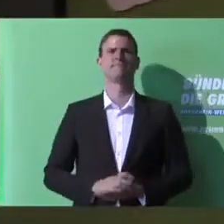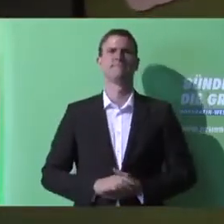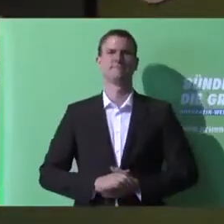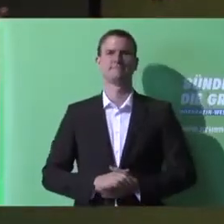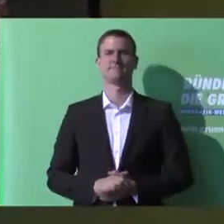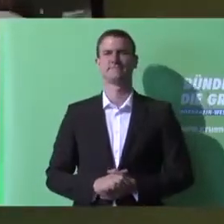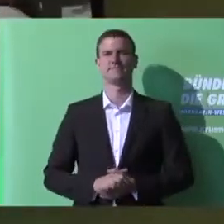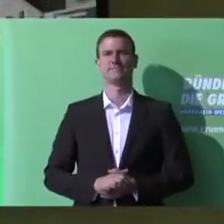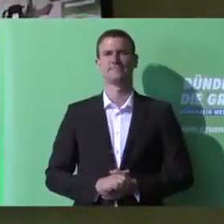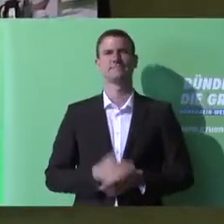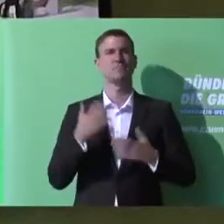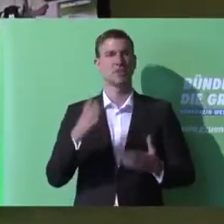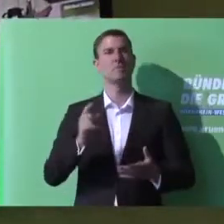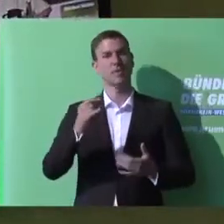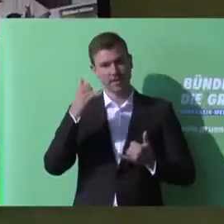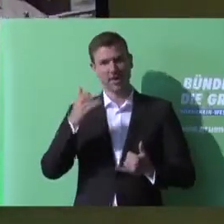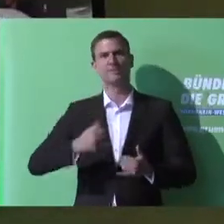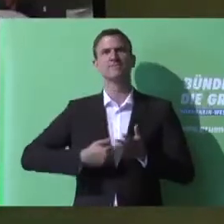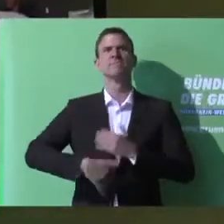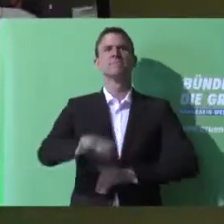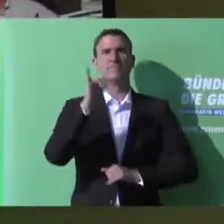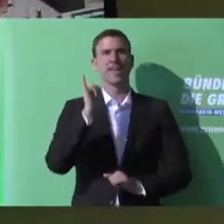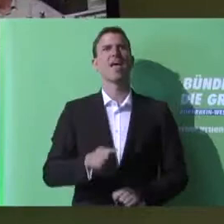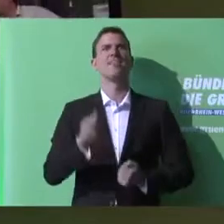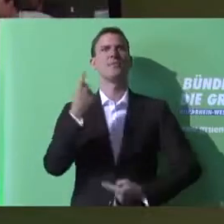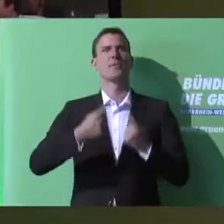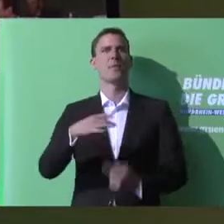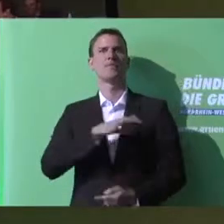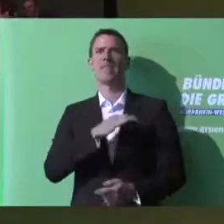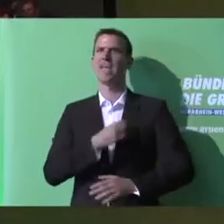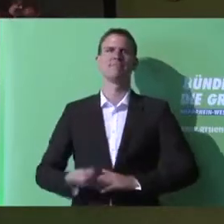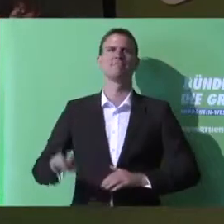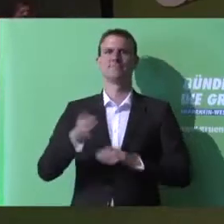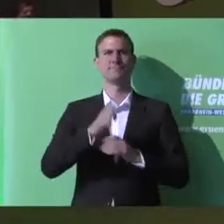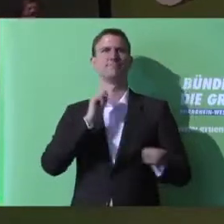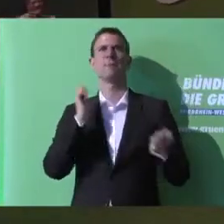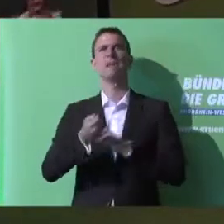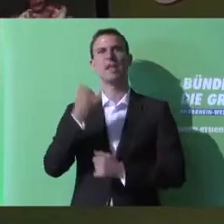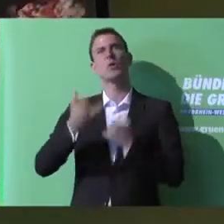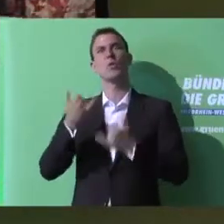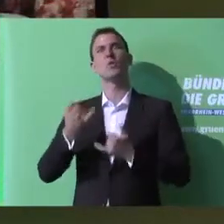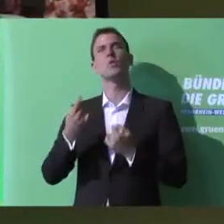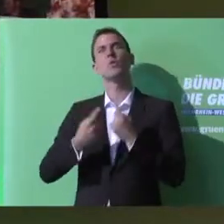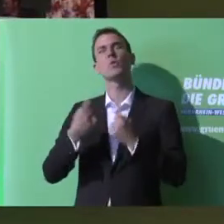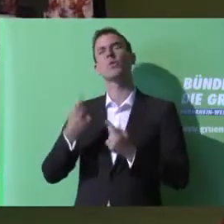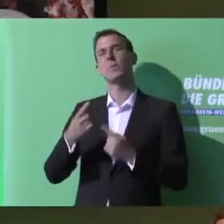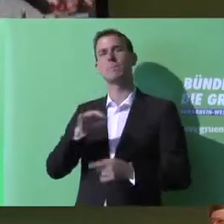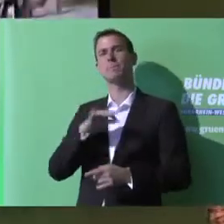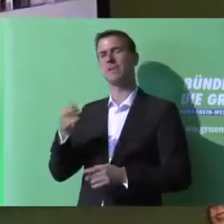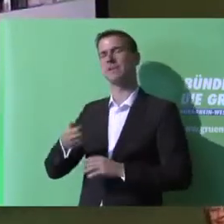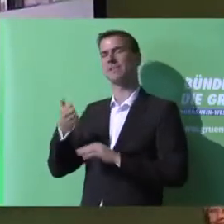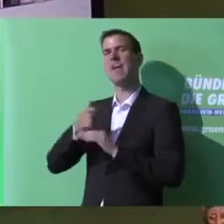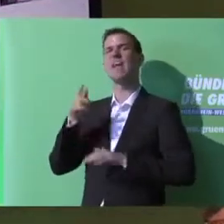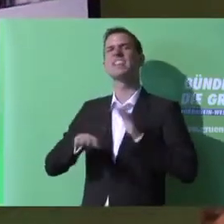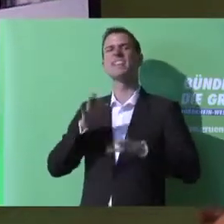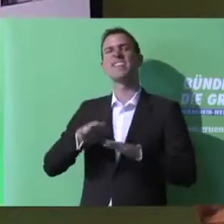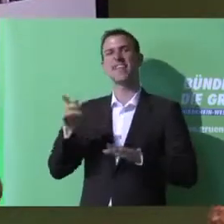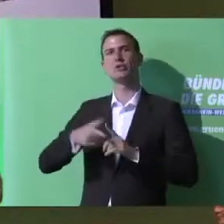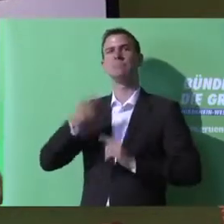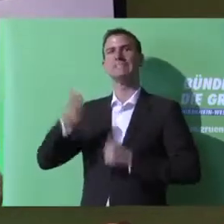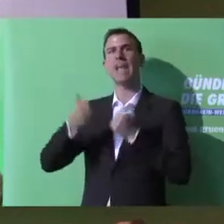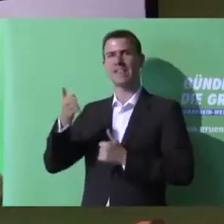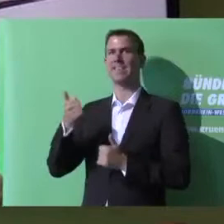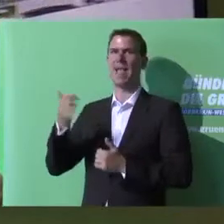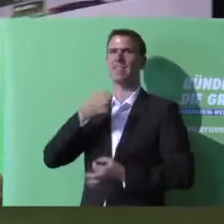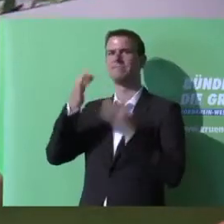der Weg ist frei für den grünen Wandel. Und der Weg ist frei für die Rede von Jürgen Trittin, unserem Spitzenkandidaten. Herzlich willkommen, schön, dass du da bist. Wir freuen